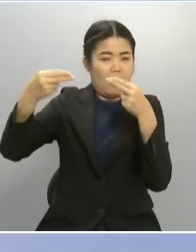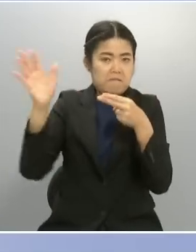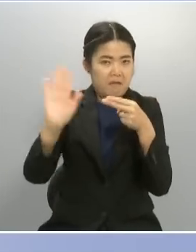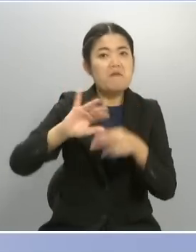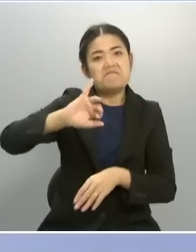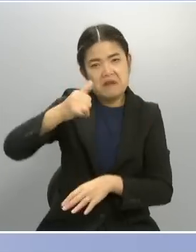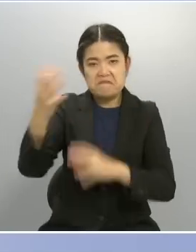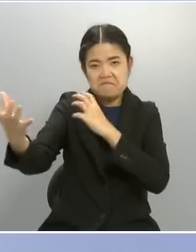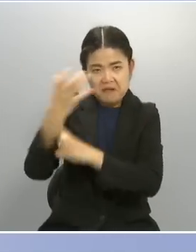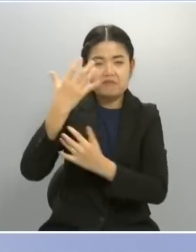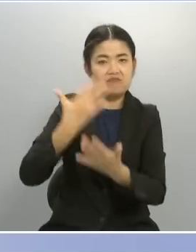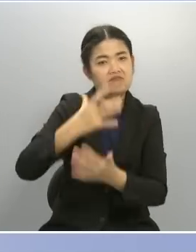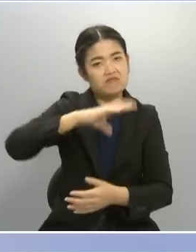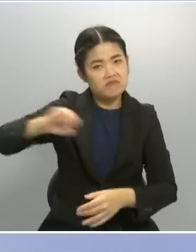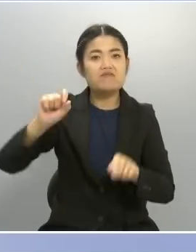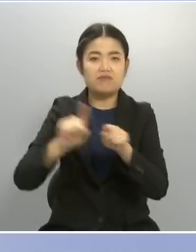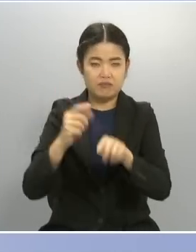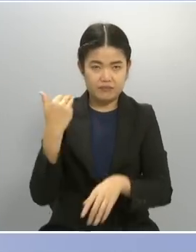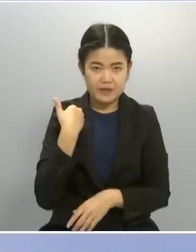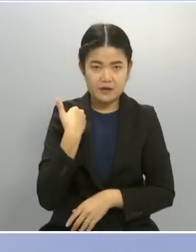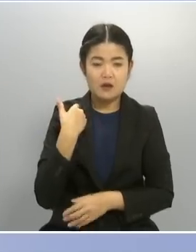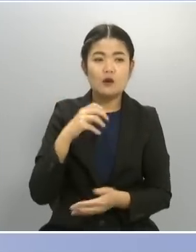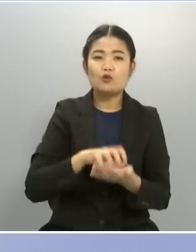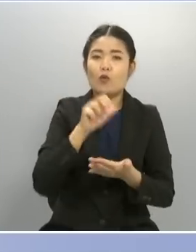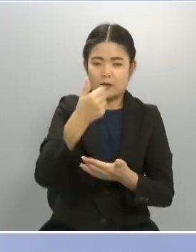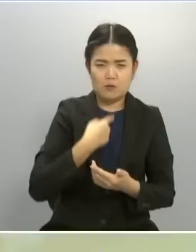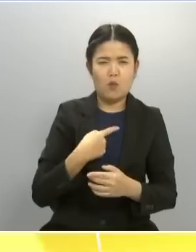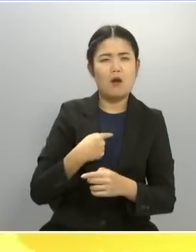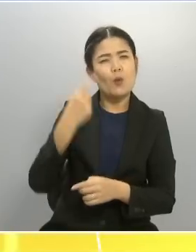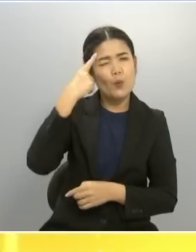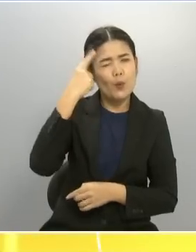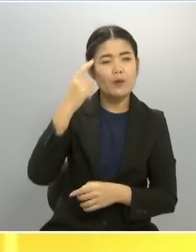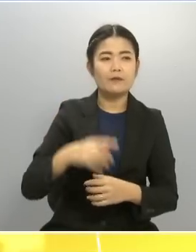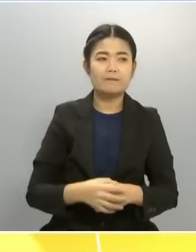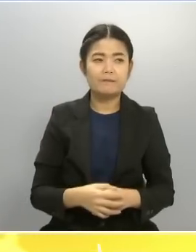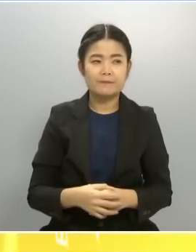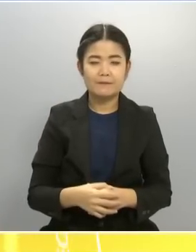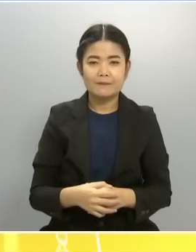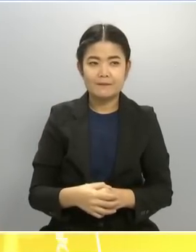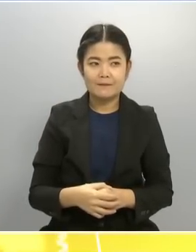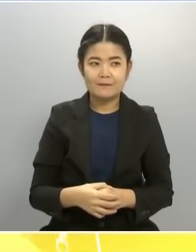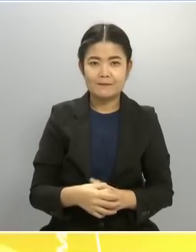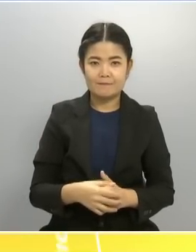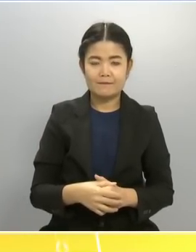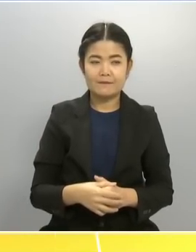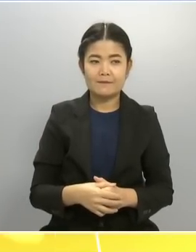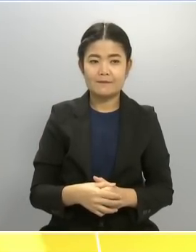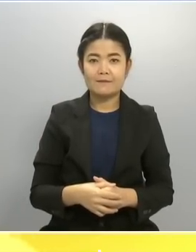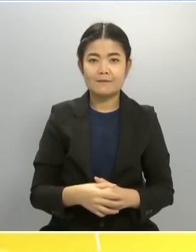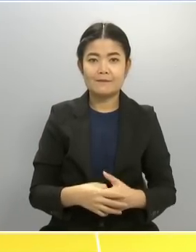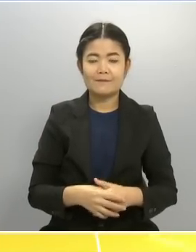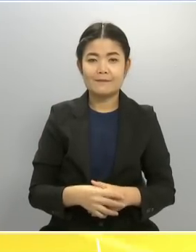จะถูกขู่เรียกเงินแบบตนดีนะที่ตนยังไหวตัวทันพี่ไหวตัวทันแล้วหรอท่านผู้ชมฮะนี่